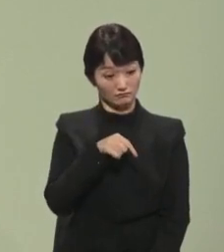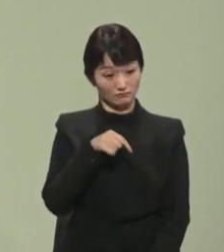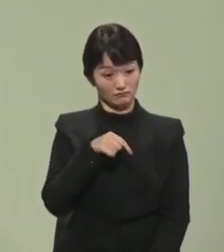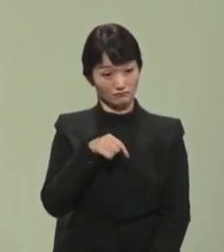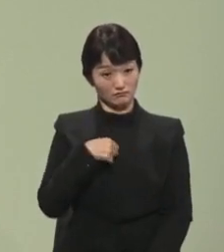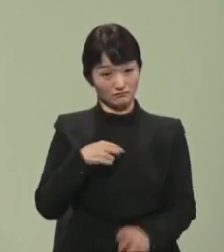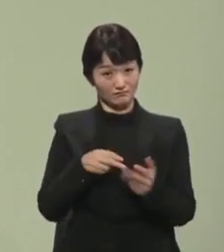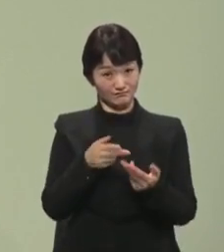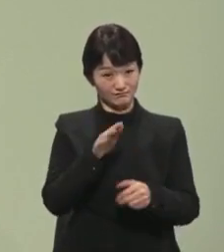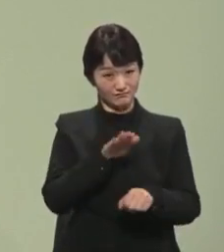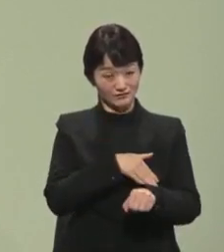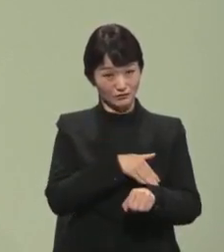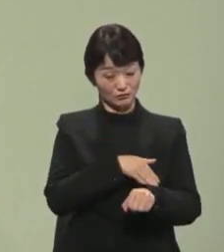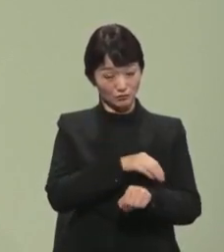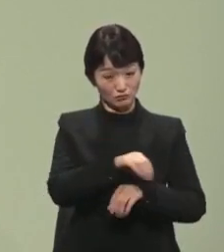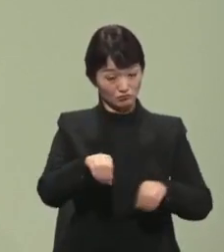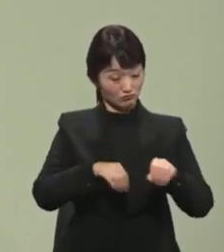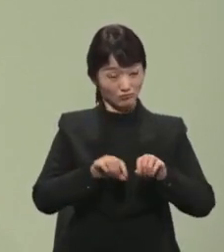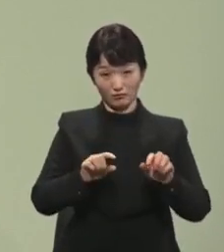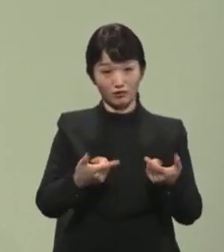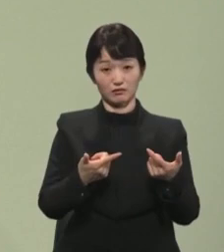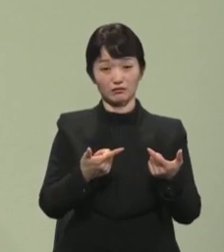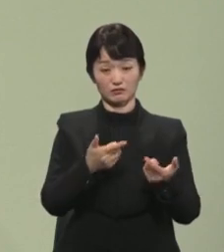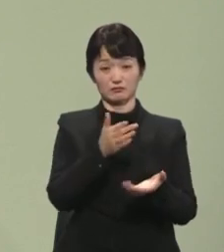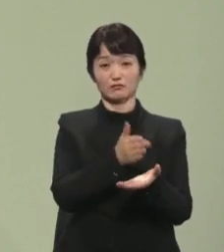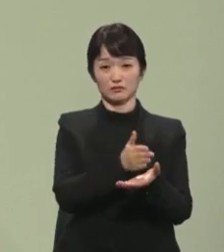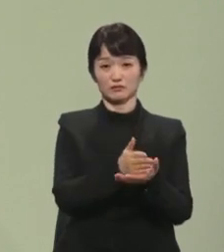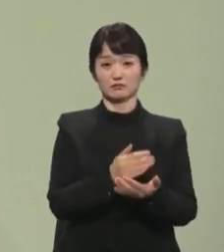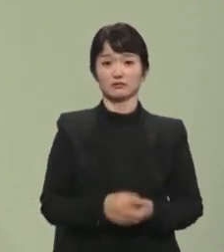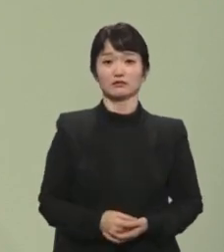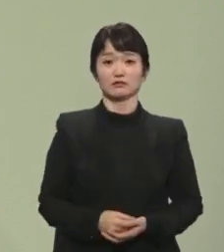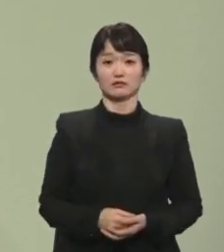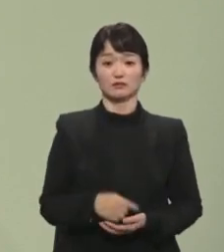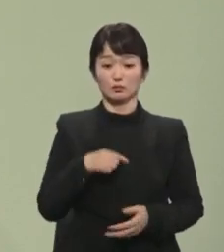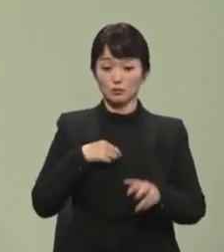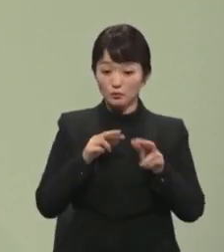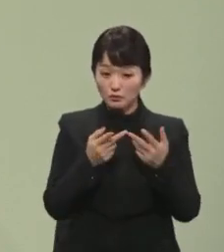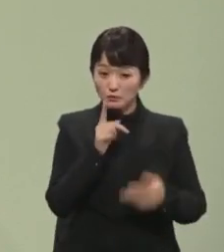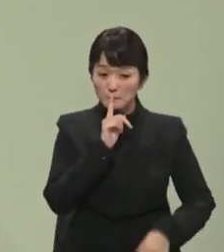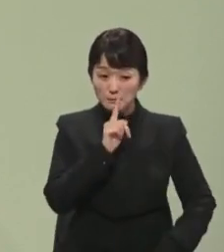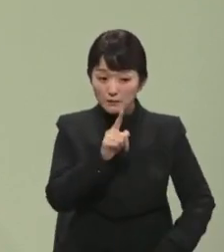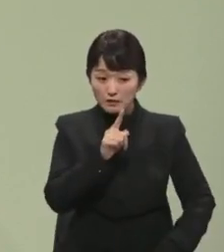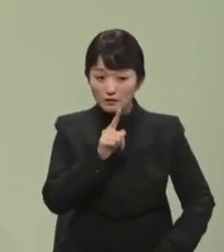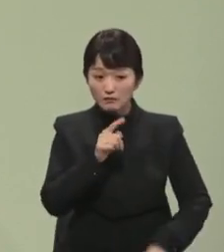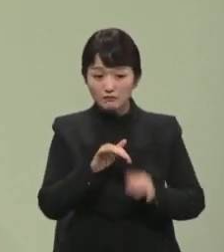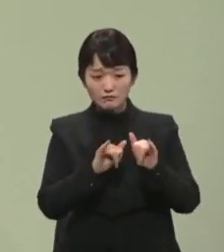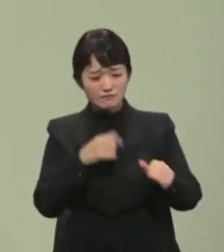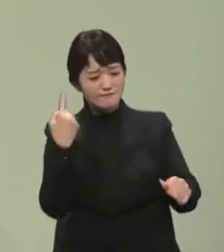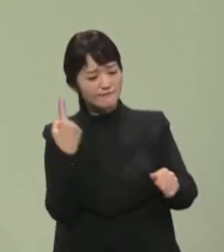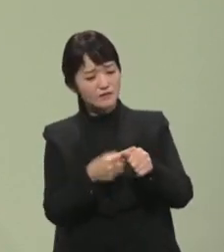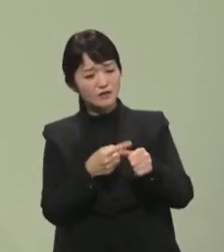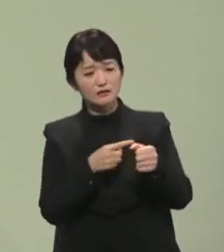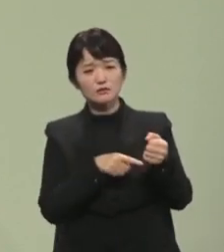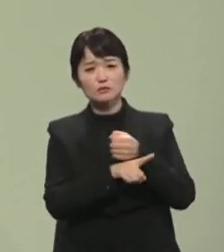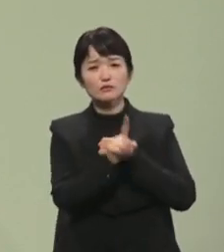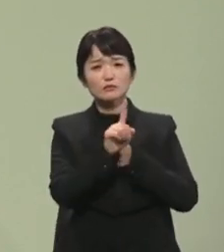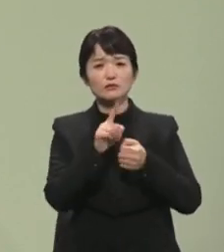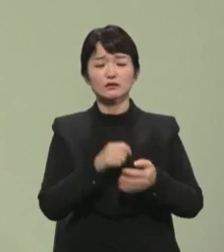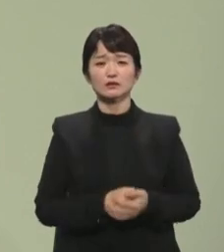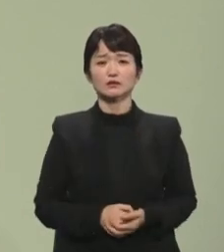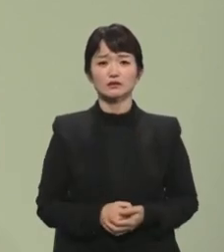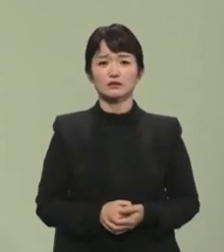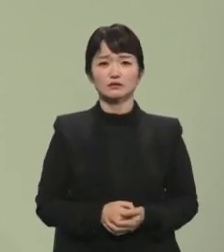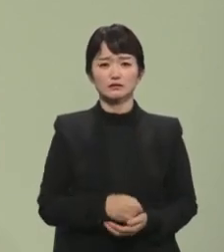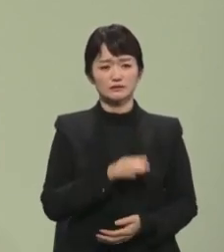말씀을 하실 것이 아니라 본인의 발언이 왜 이렇게 사람들이 어 비판을 하고 있는지 왜 이렇게 문제가 되고 있는지 정말 한 번쯤은